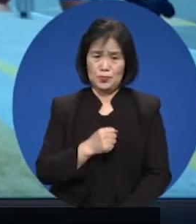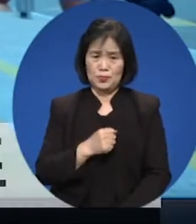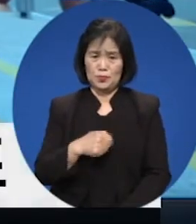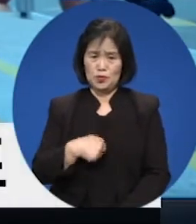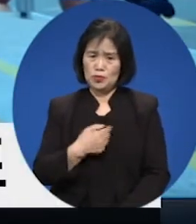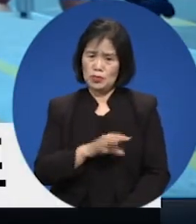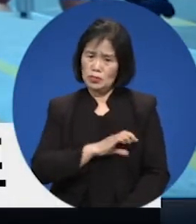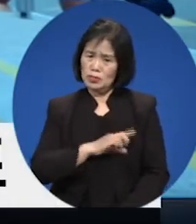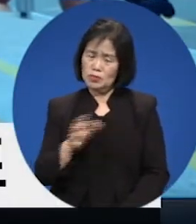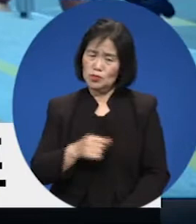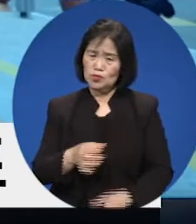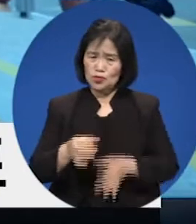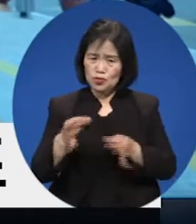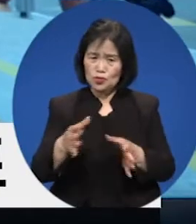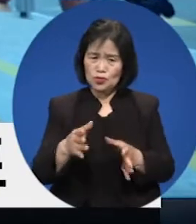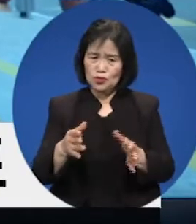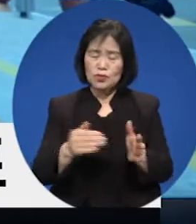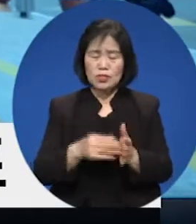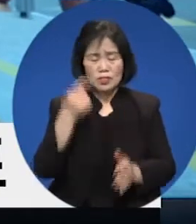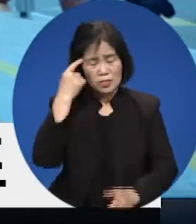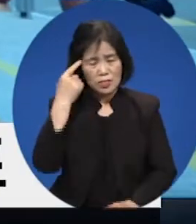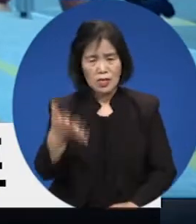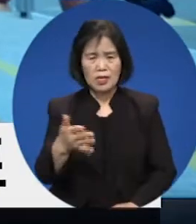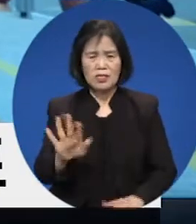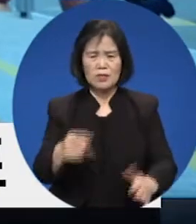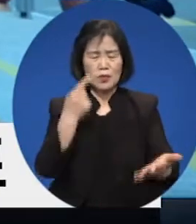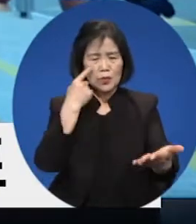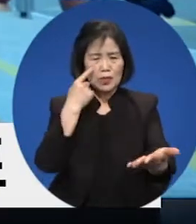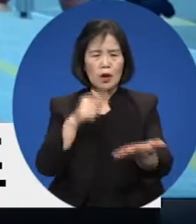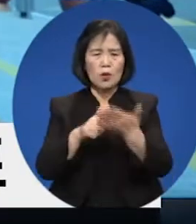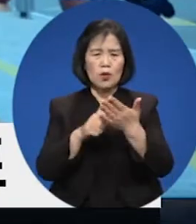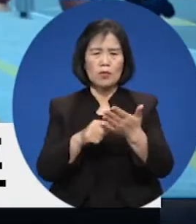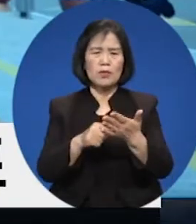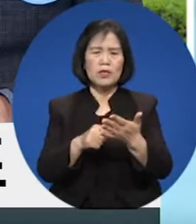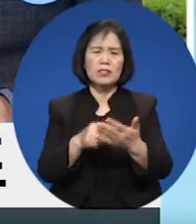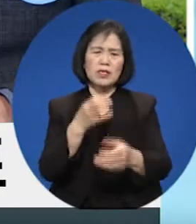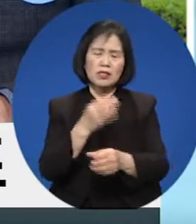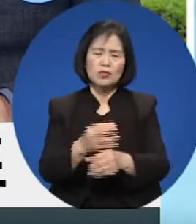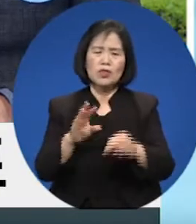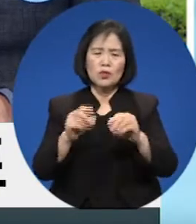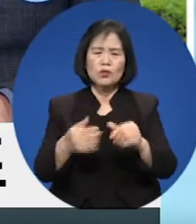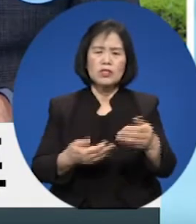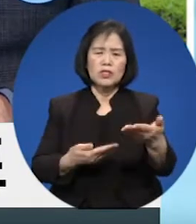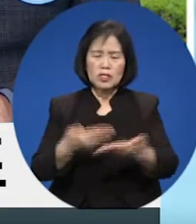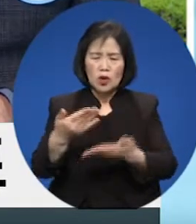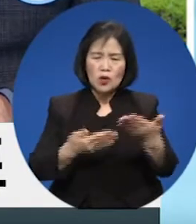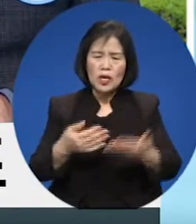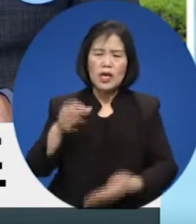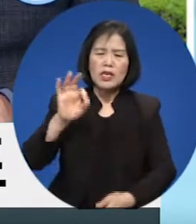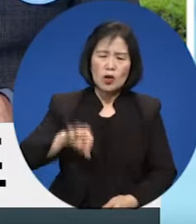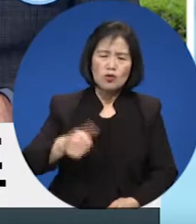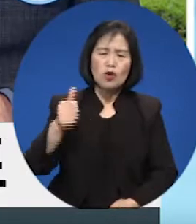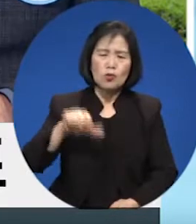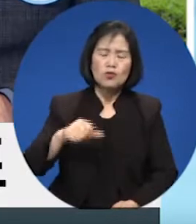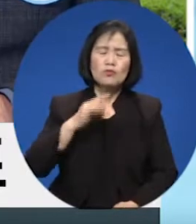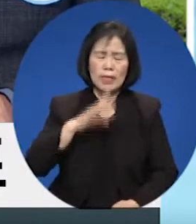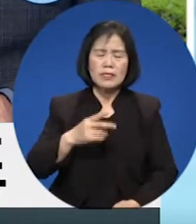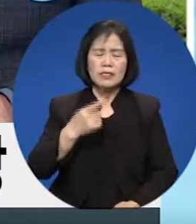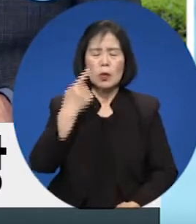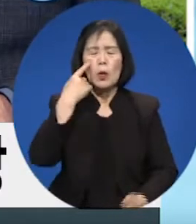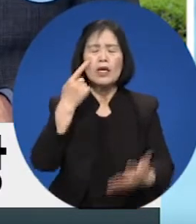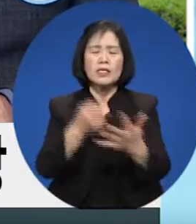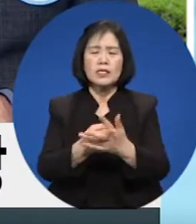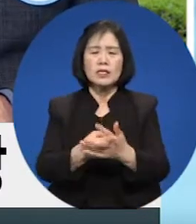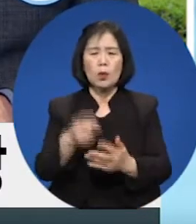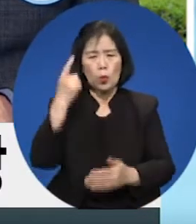투기를 했을까요 어 거기서 또 요번에 나온 것은 사실 단순한 토지 걸의 여부만 확인 한거라고 이제 저는 보여 주거든요 왜냐면